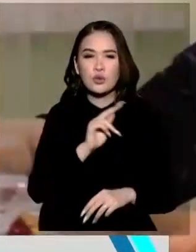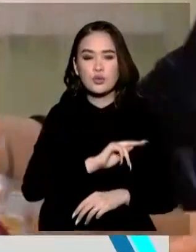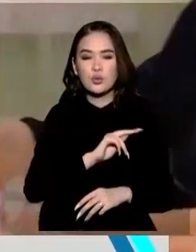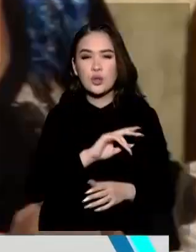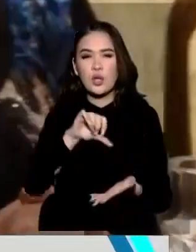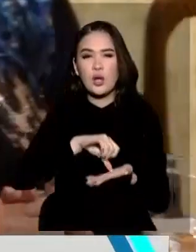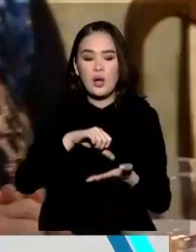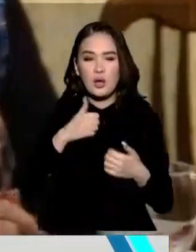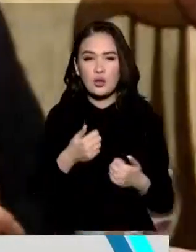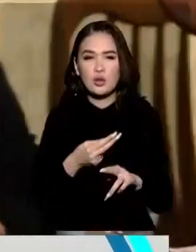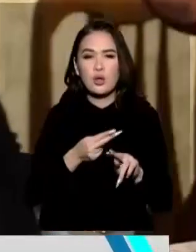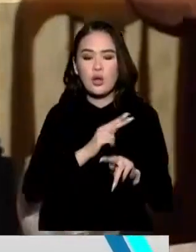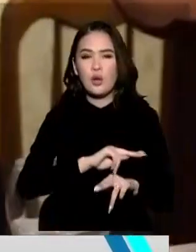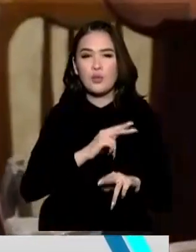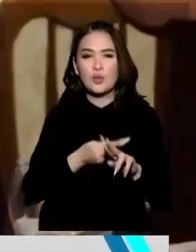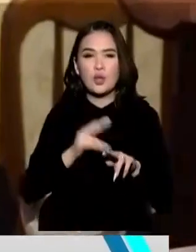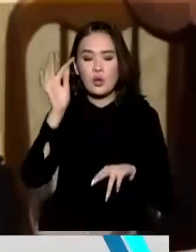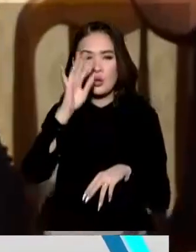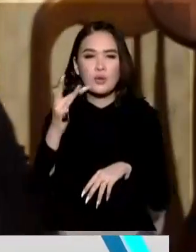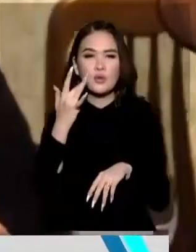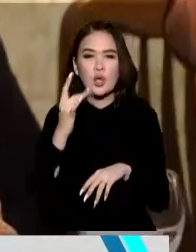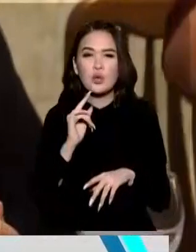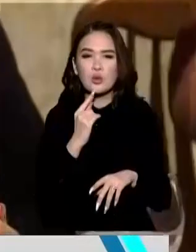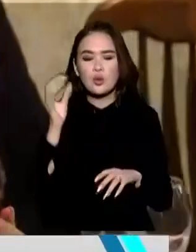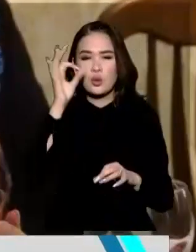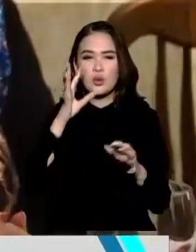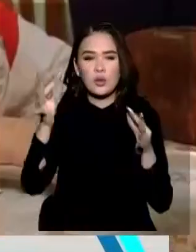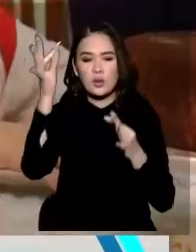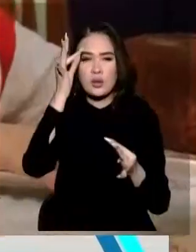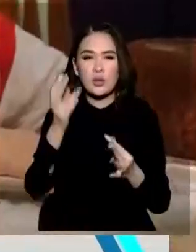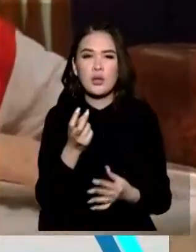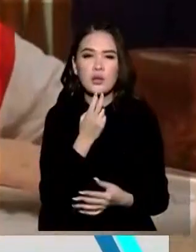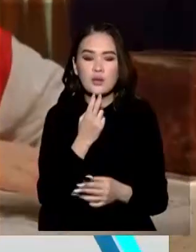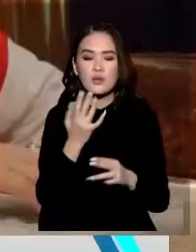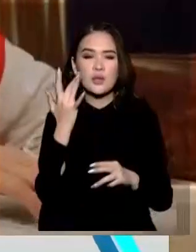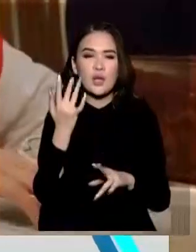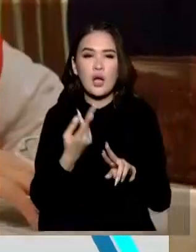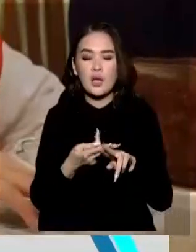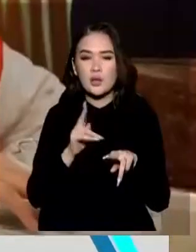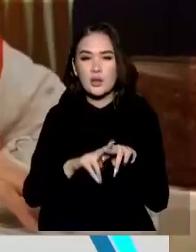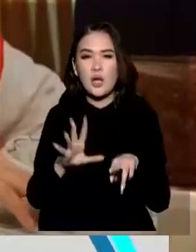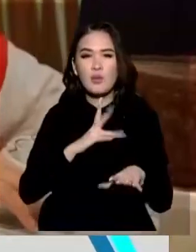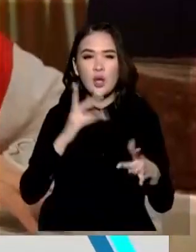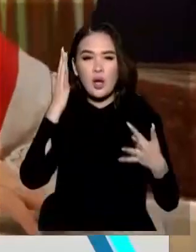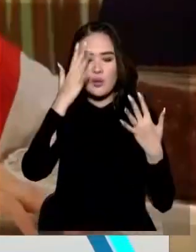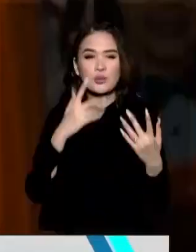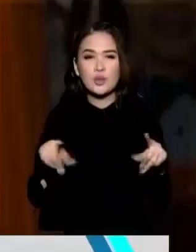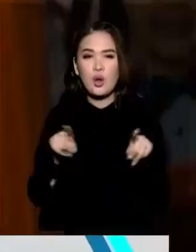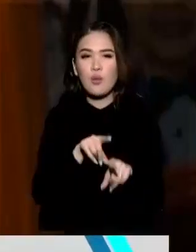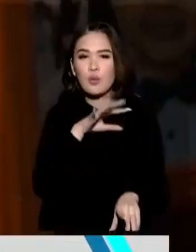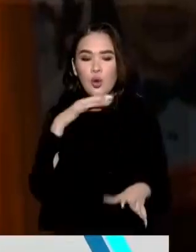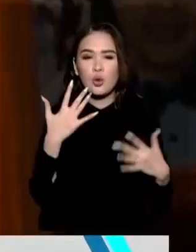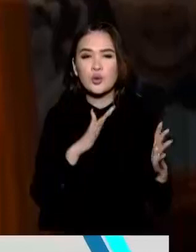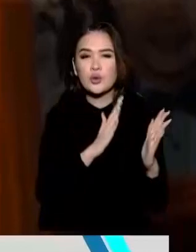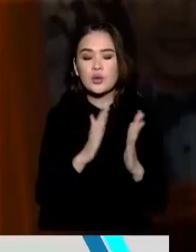кейіпкеріміздің бастан өткерген қиындықтары қазір күліп қана еске алатын әдемі естелікке айналған. Бір кездері арман болған көп дүниесі іске